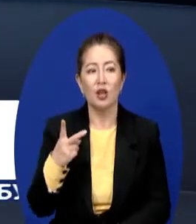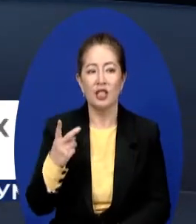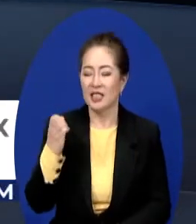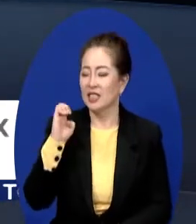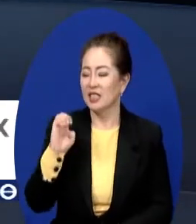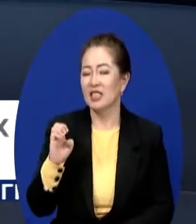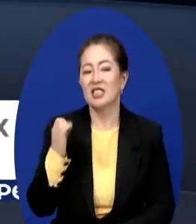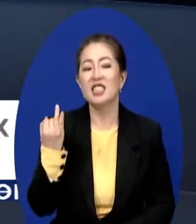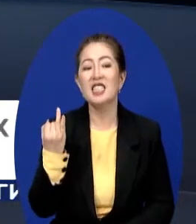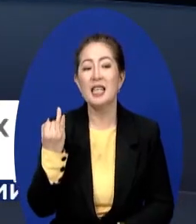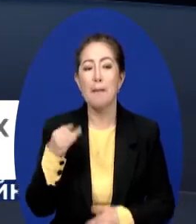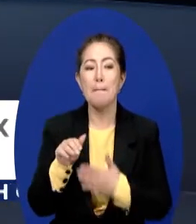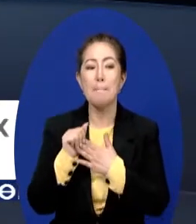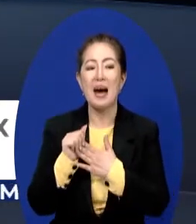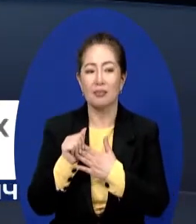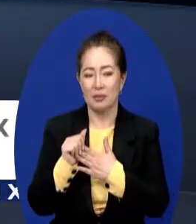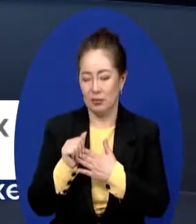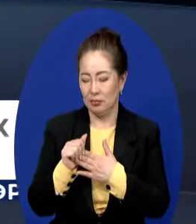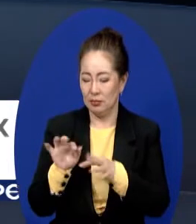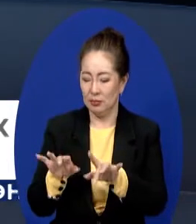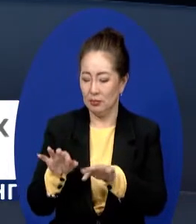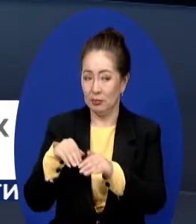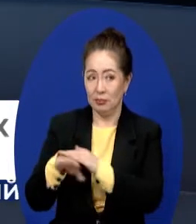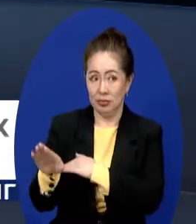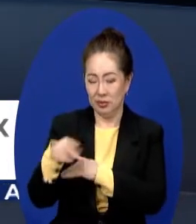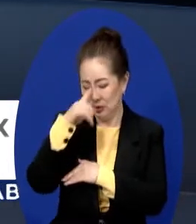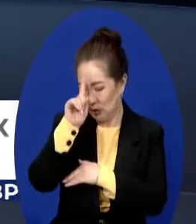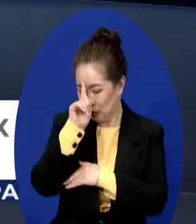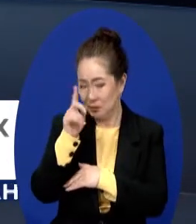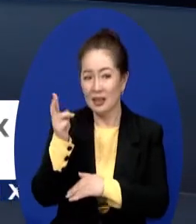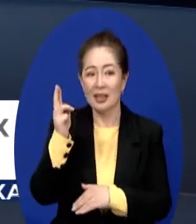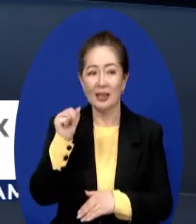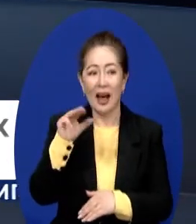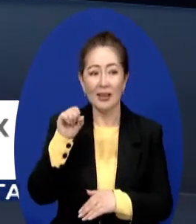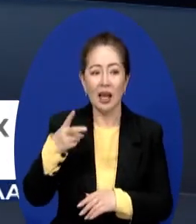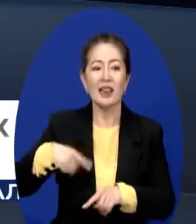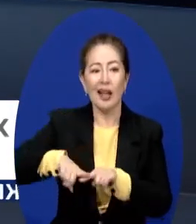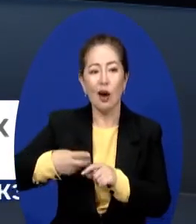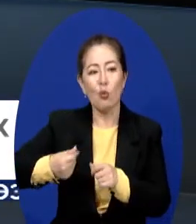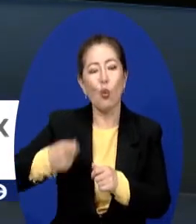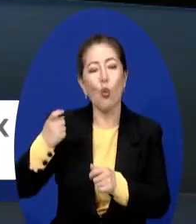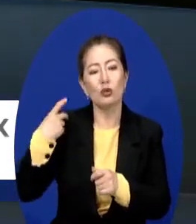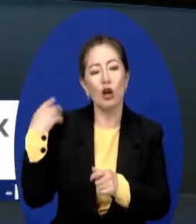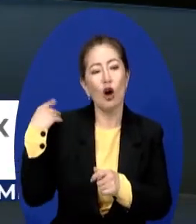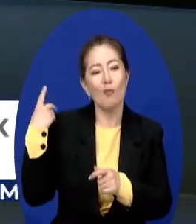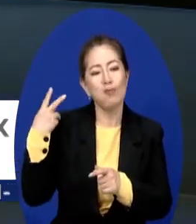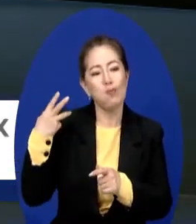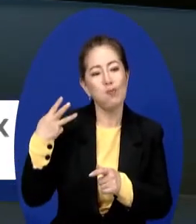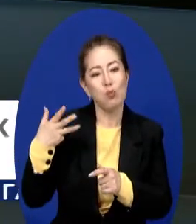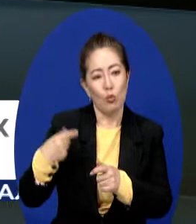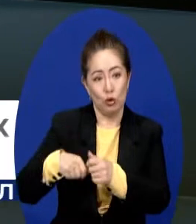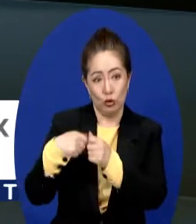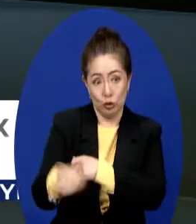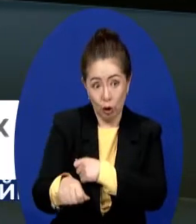цахим төлбөрийн системд хандснаар за эрүүл мэндийн даатгалаа нөхөж төлөх ийм боломж бүрдэж байгаа. За нөхөж төлснөөс хойш